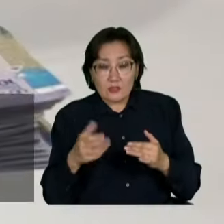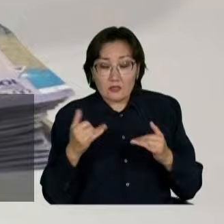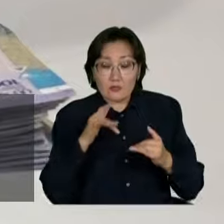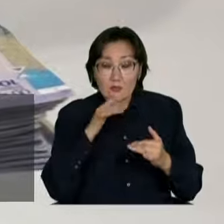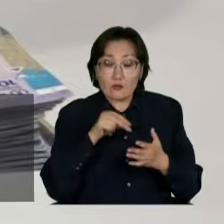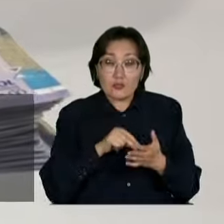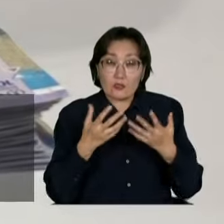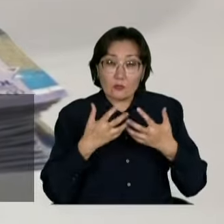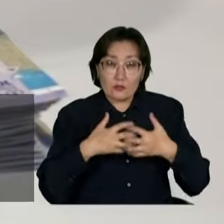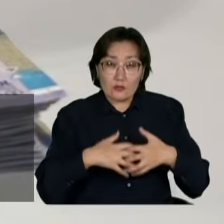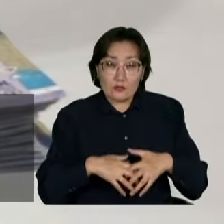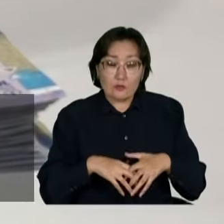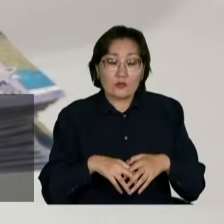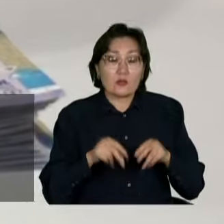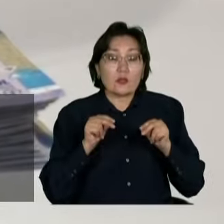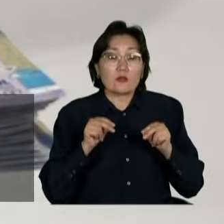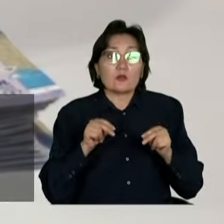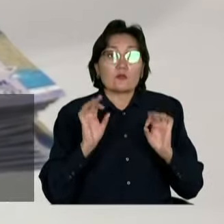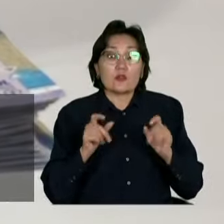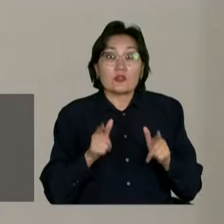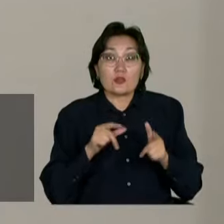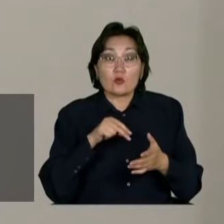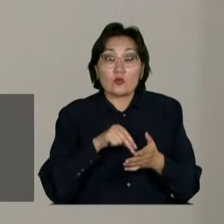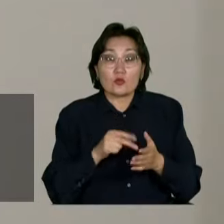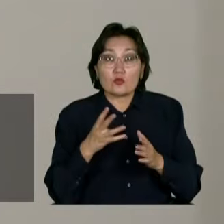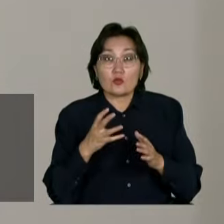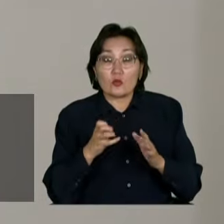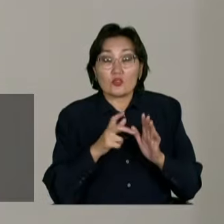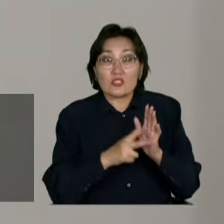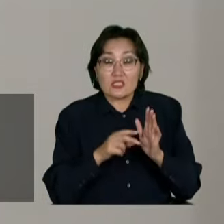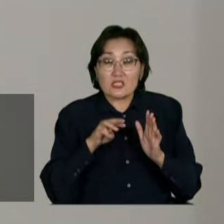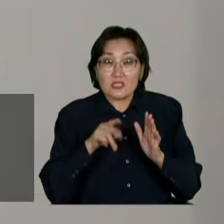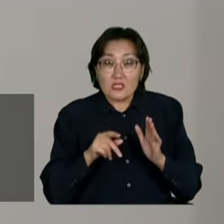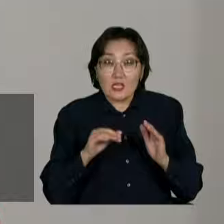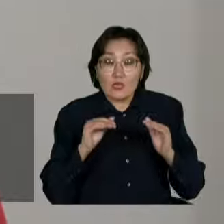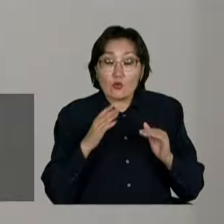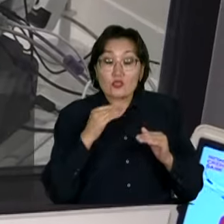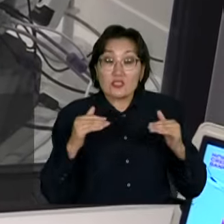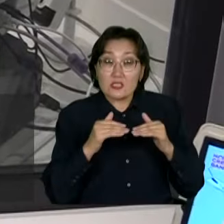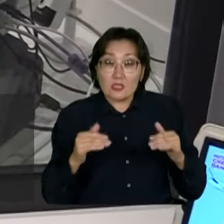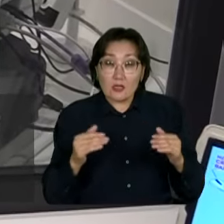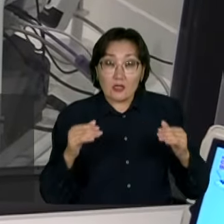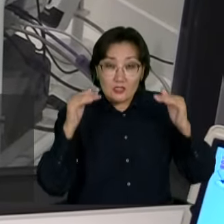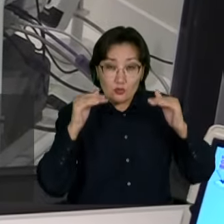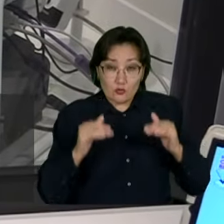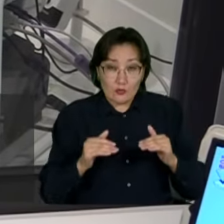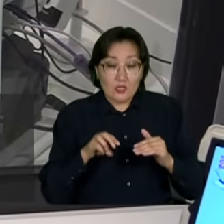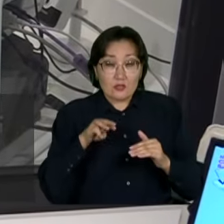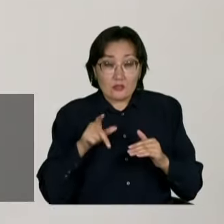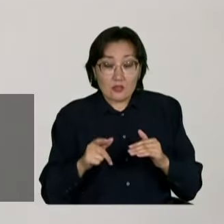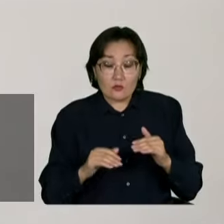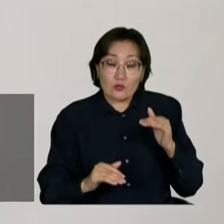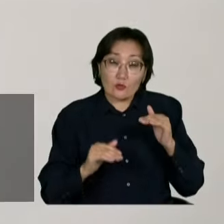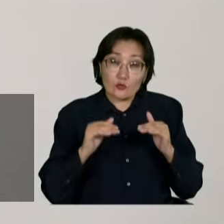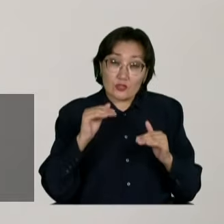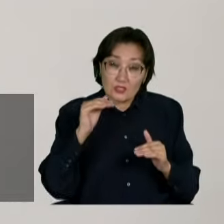бағасына шаққандағы әділетті құны сол 480 теңгеде еді. Сол өзінің құнына қайтып келді. Неге бұған дейін теңге кішкене теңге курсы жоғары